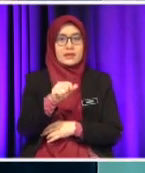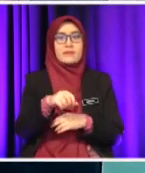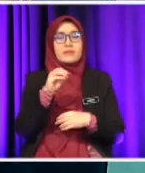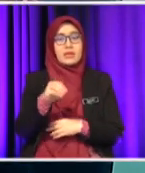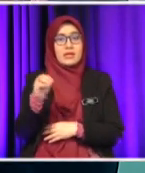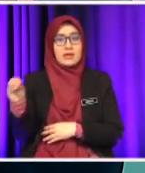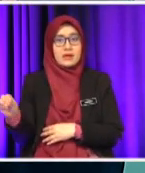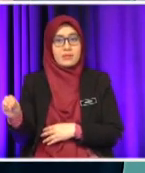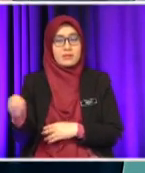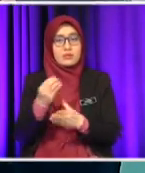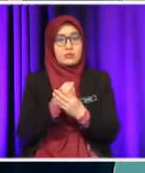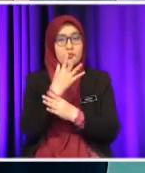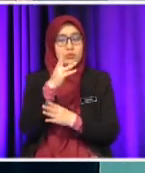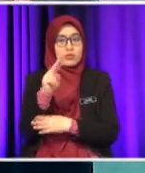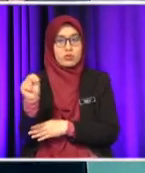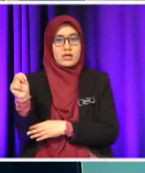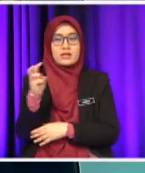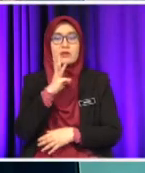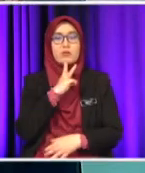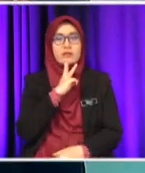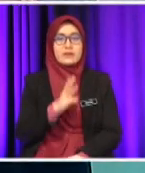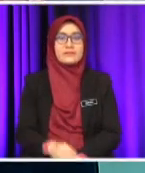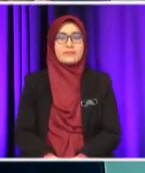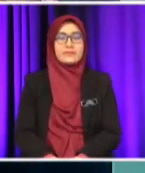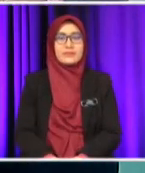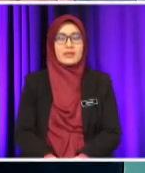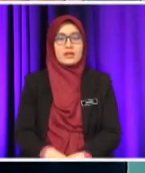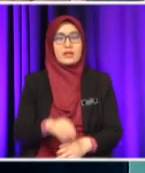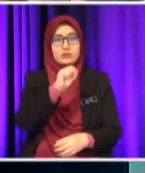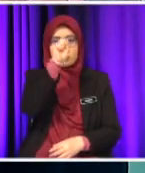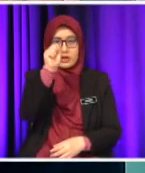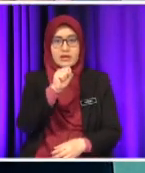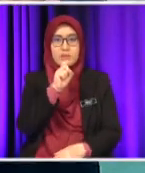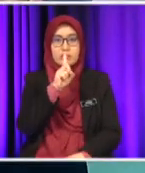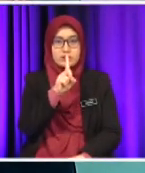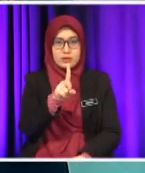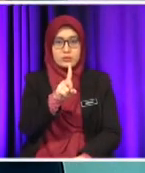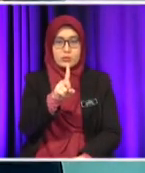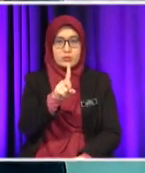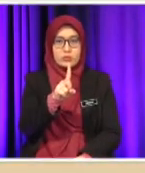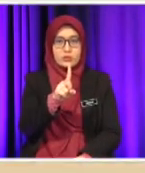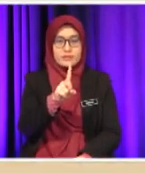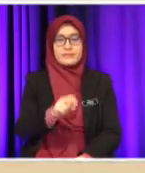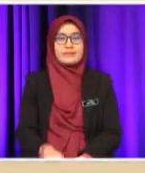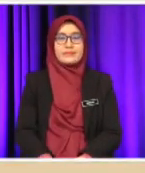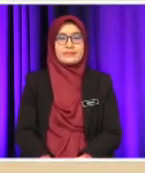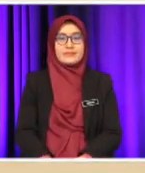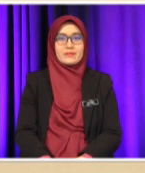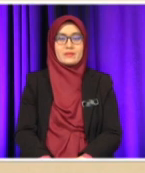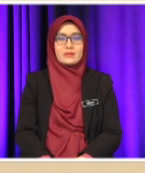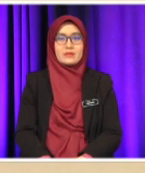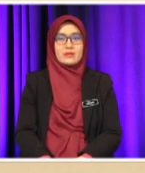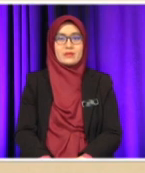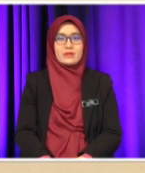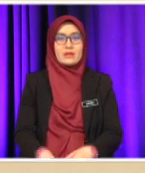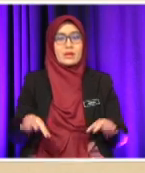untuk soal yang pertama sebagian daripada pernyataan dalam jadwal 1 berkaitan dengan kepentingan Tumbuhan akuatik